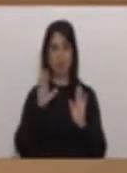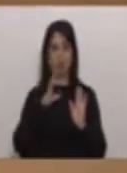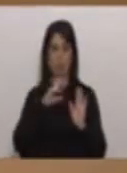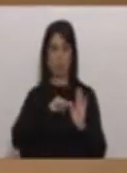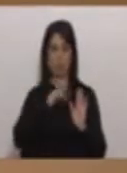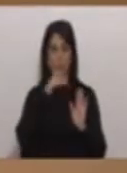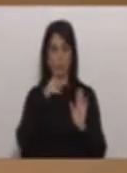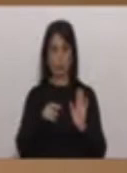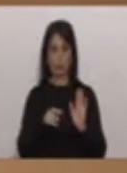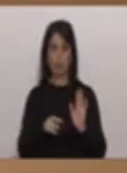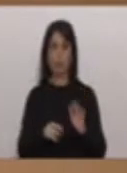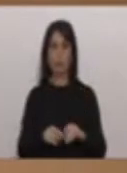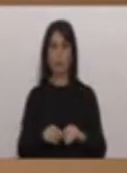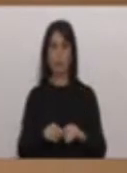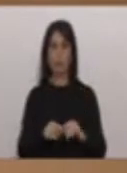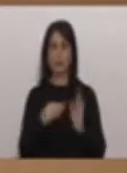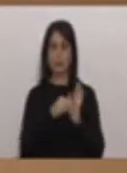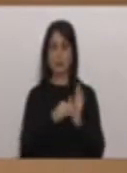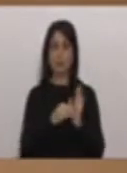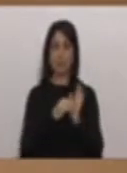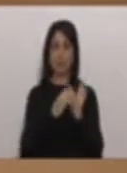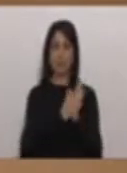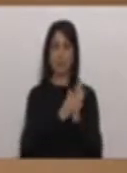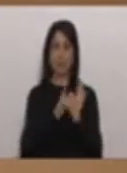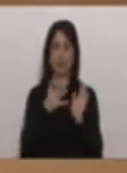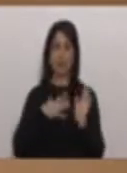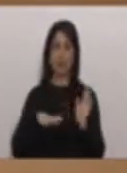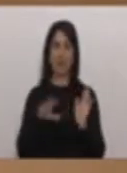პირობებში იმის ჩაწერა, რომ ქვეყნის